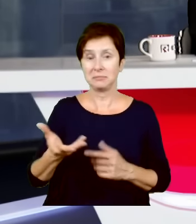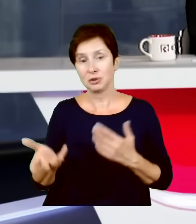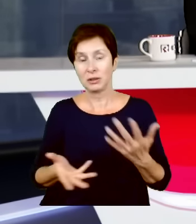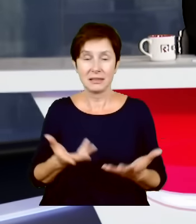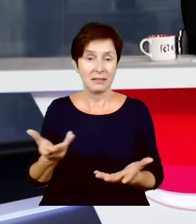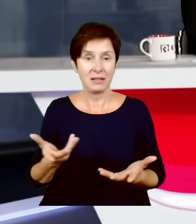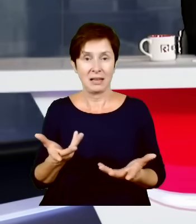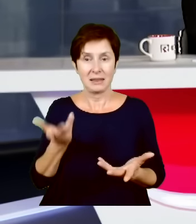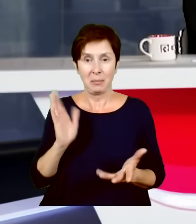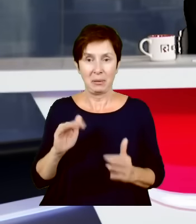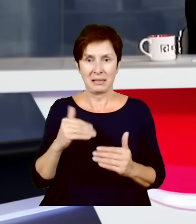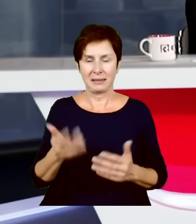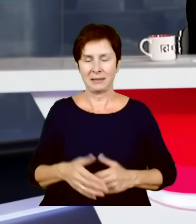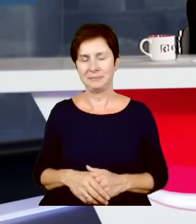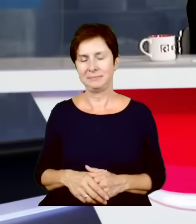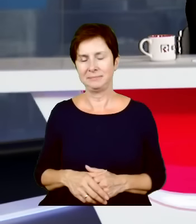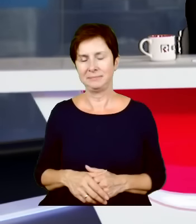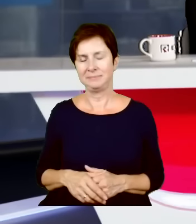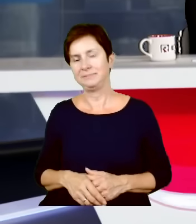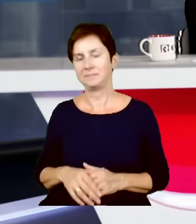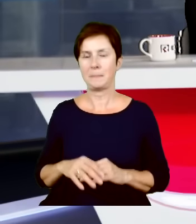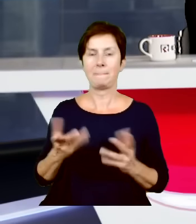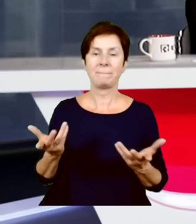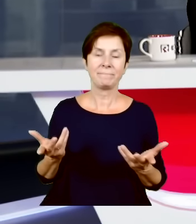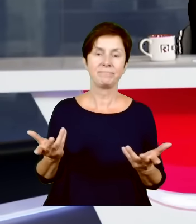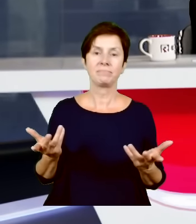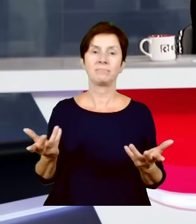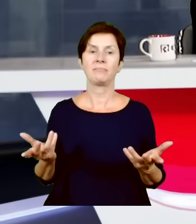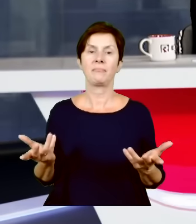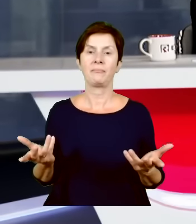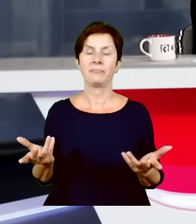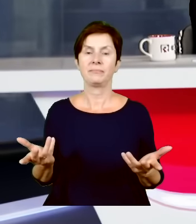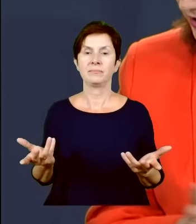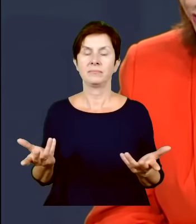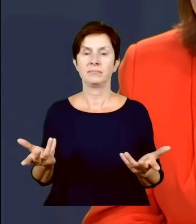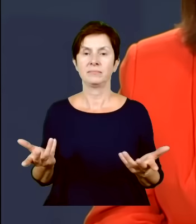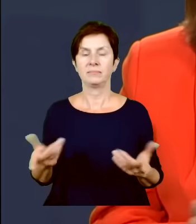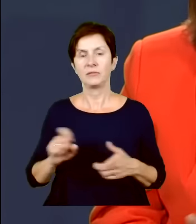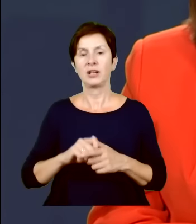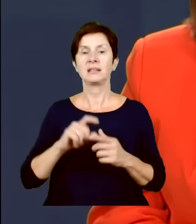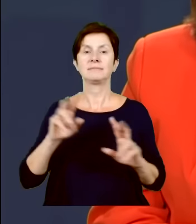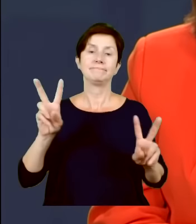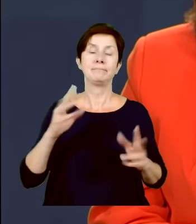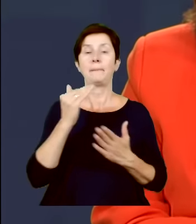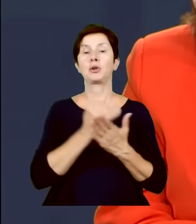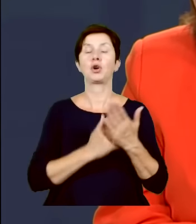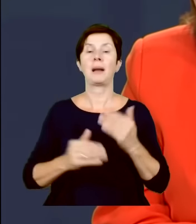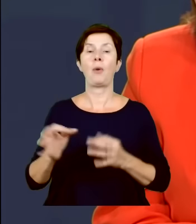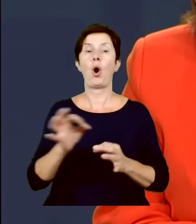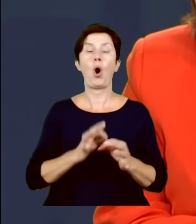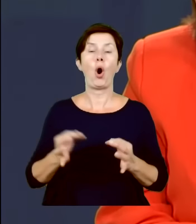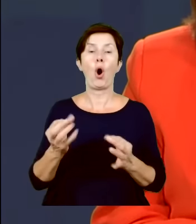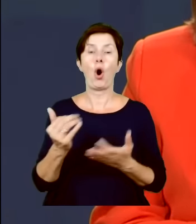dane No to jest tak zwane urealnienie albo albo po prostu program oszczędzania tak jak przy wodzie No minister powiedział że